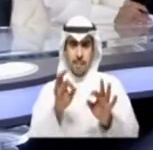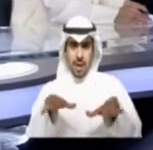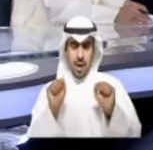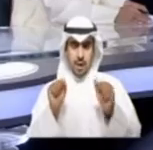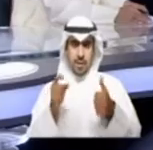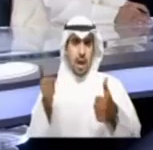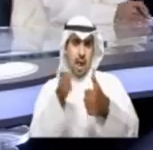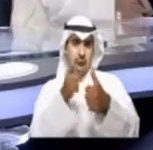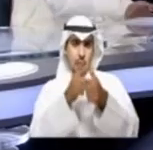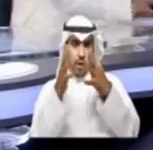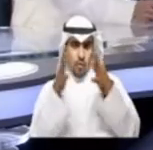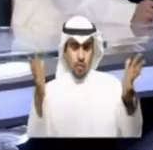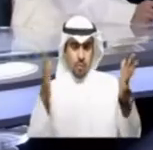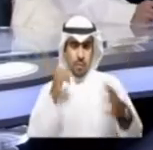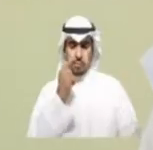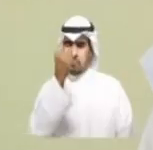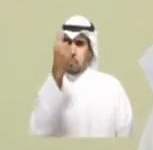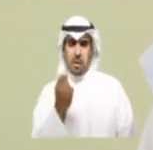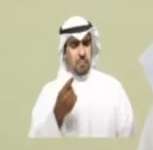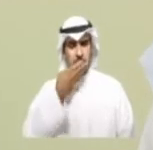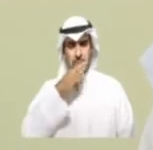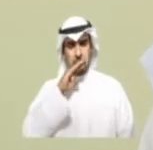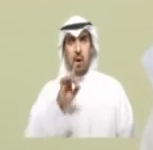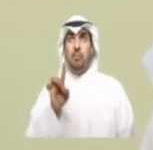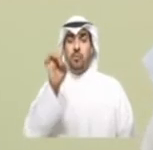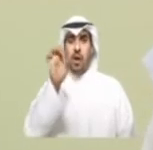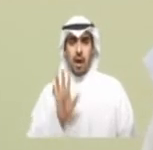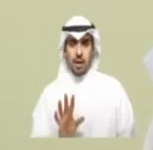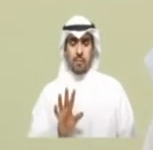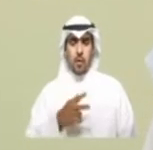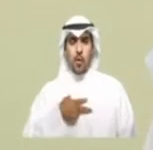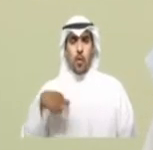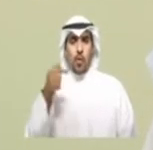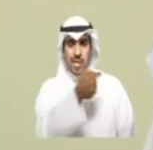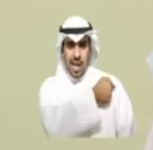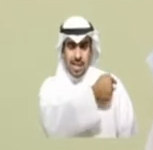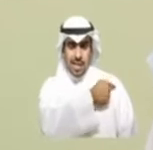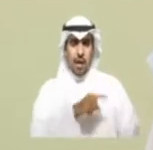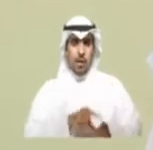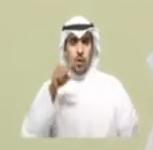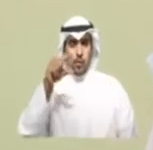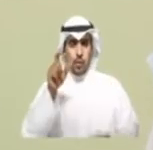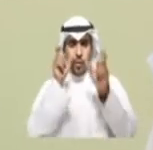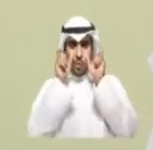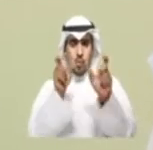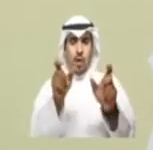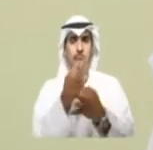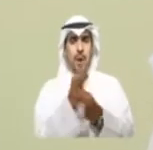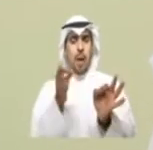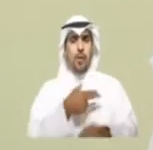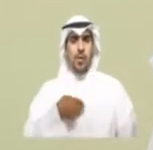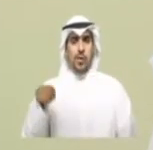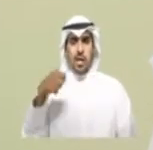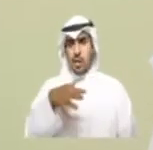العقبة الكبرى، كانت الأمور ولله الحمد ميسرة، والطاقم الصحي وأيضا طاقم وزارة الأوقاف وجميع